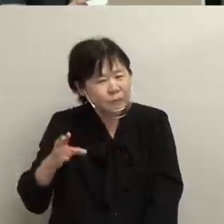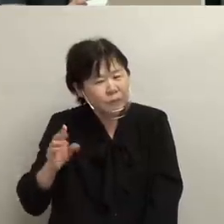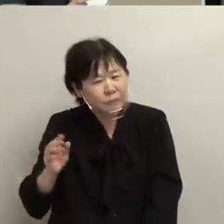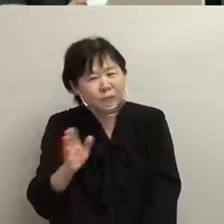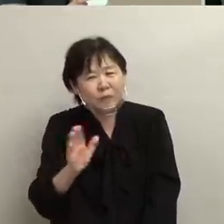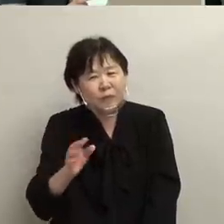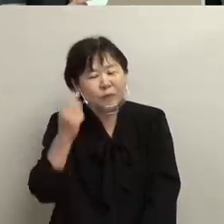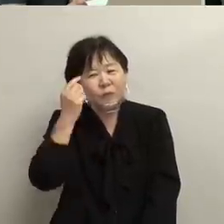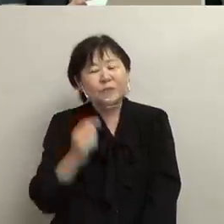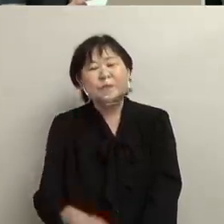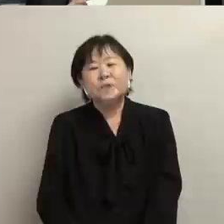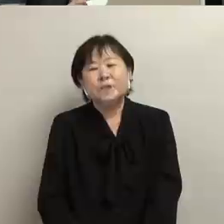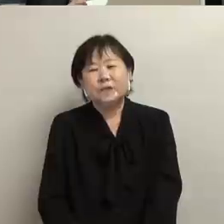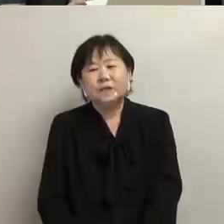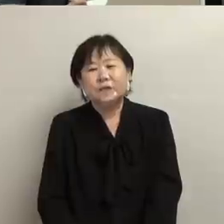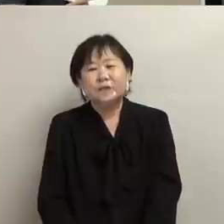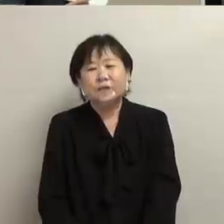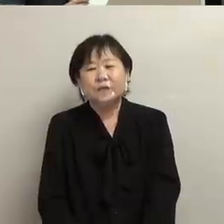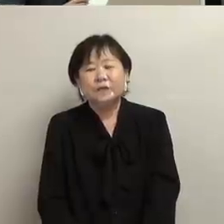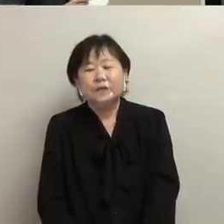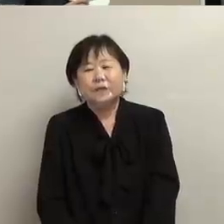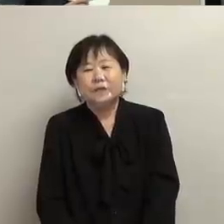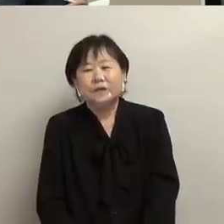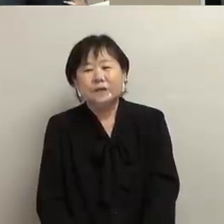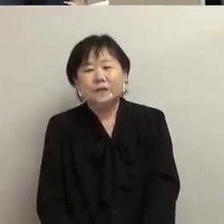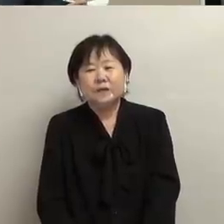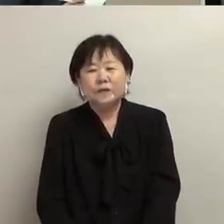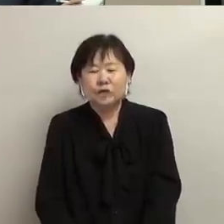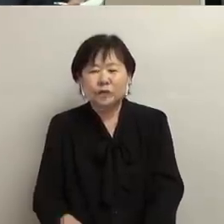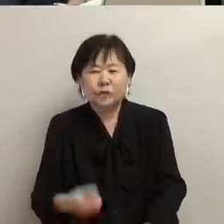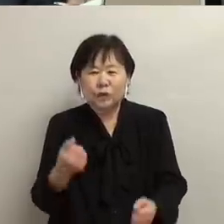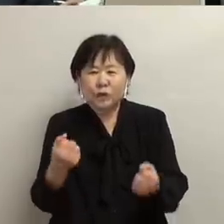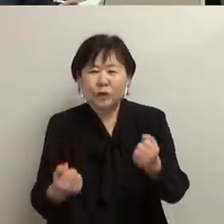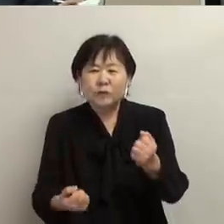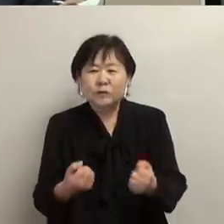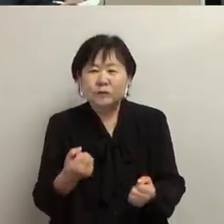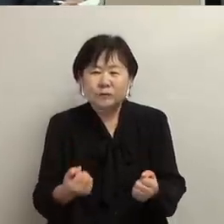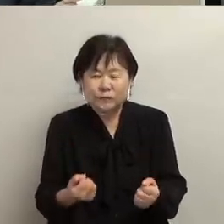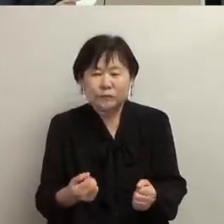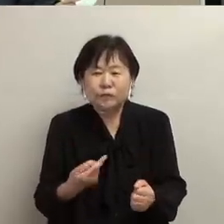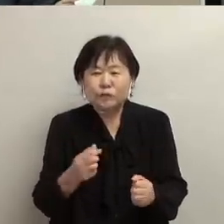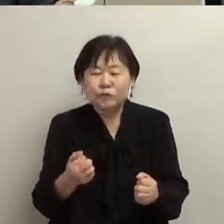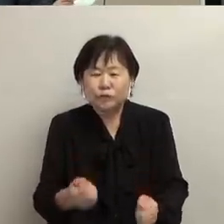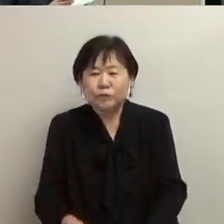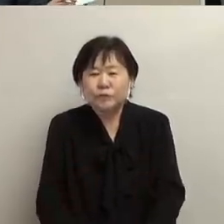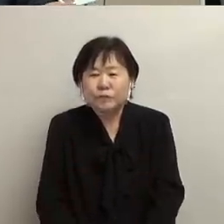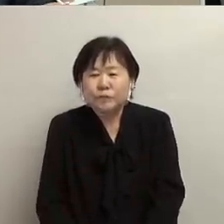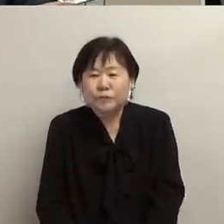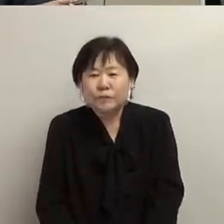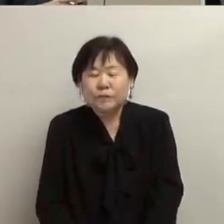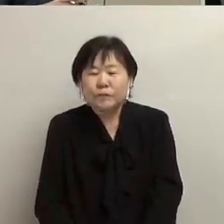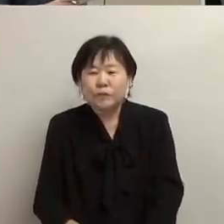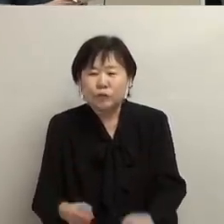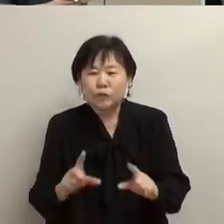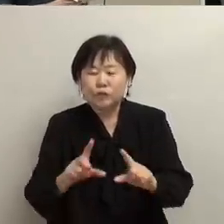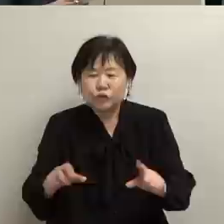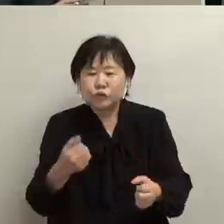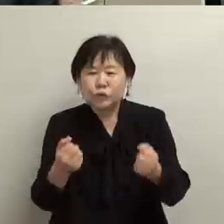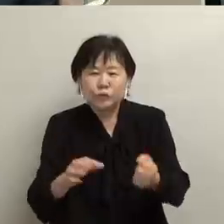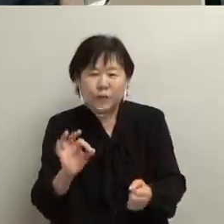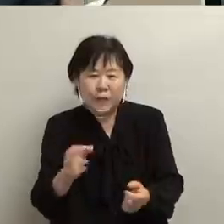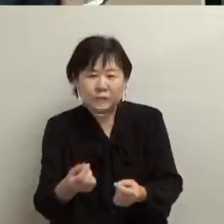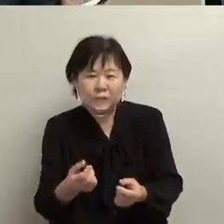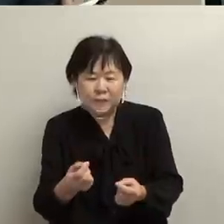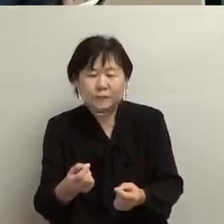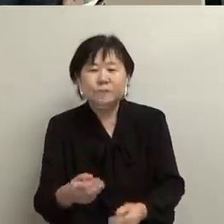というふうに思います駐車料パクって意識ですよねそうですね晴れ思いましたまたの